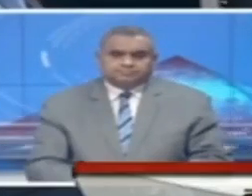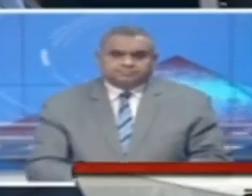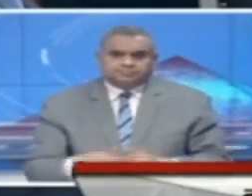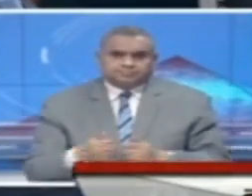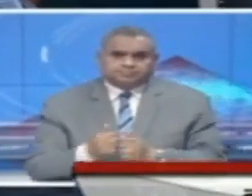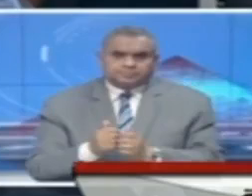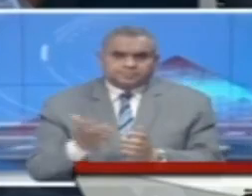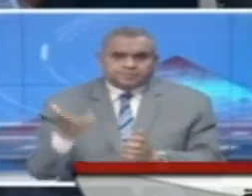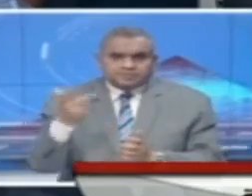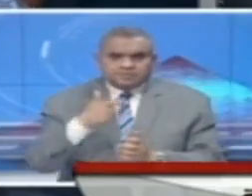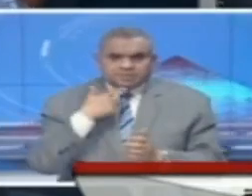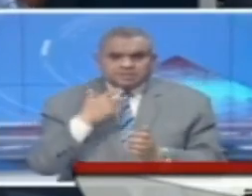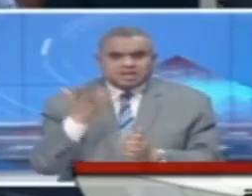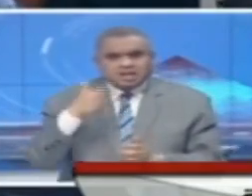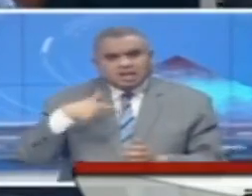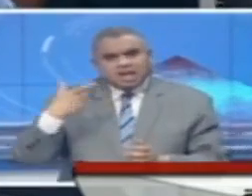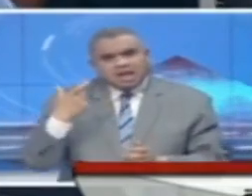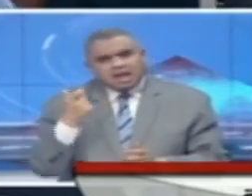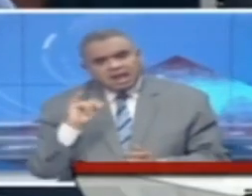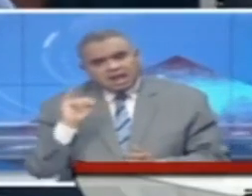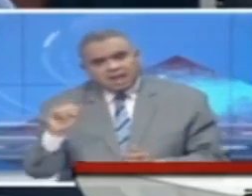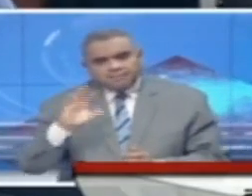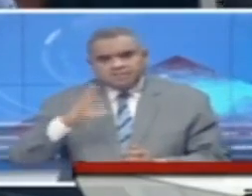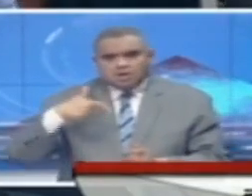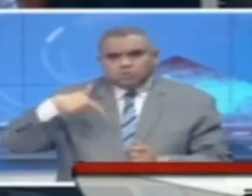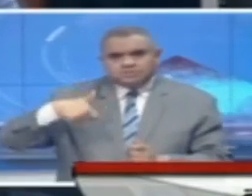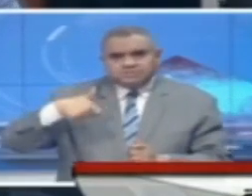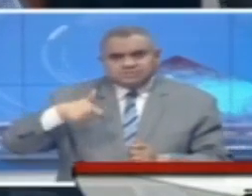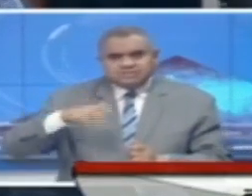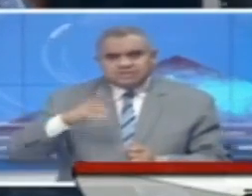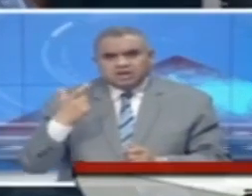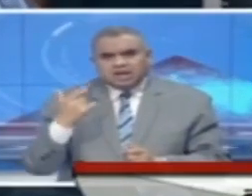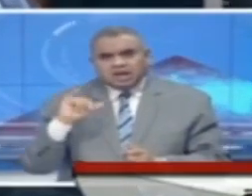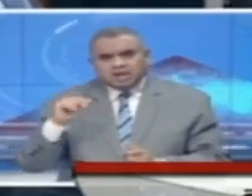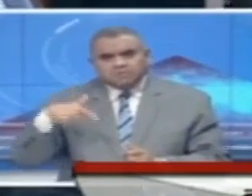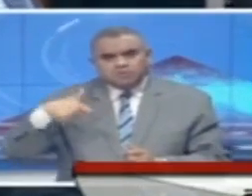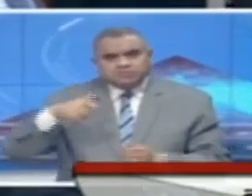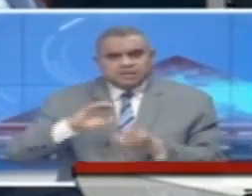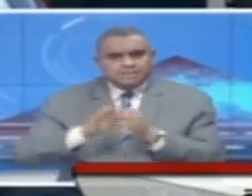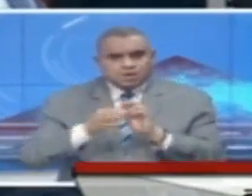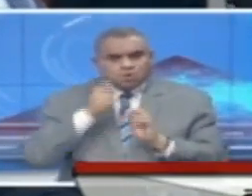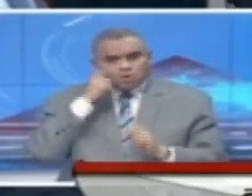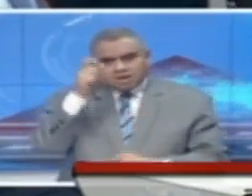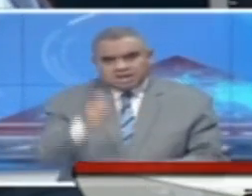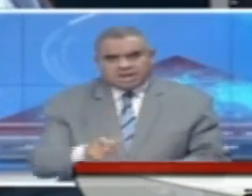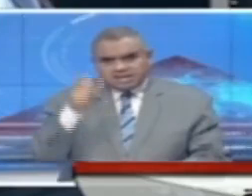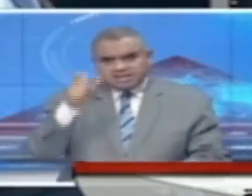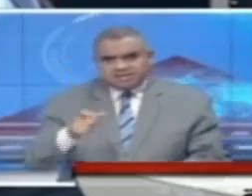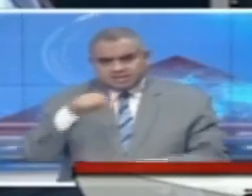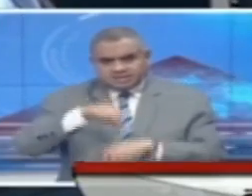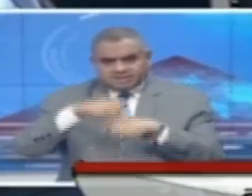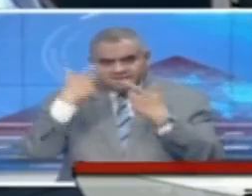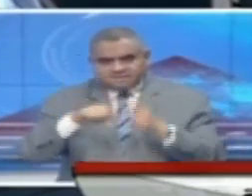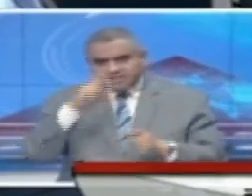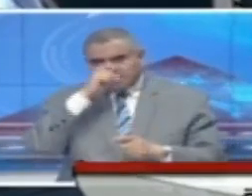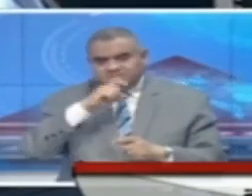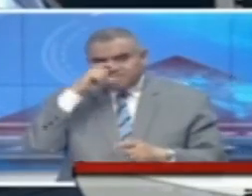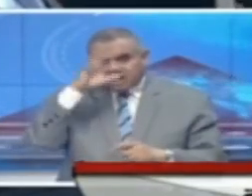فوق 50-60 مليون أو بين 50-60 مليون إنسان في الريف المصري.